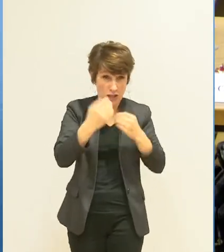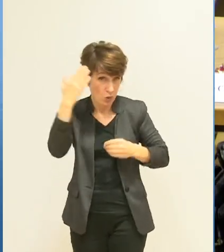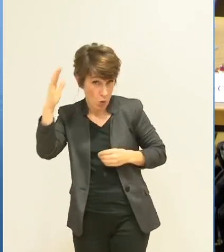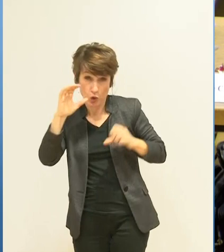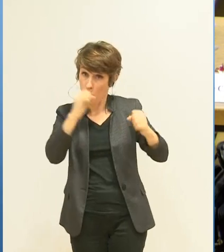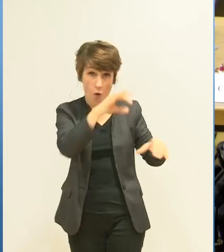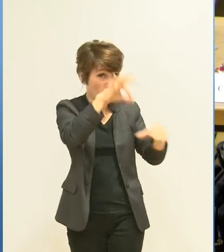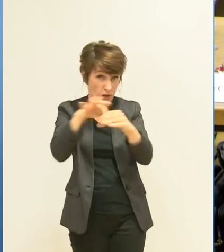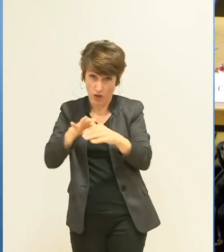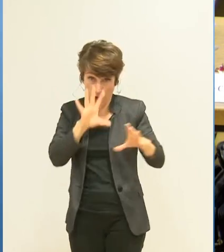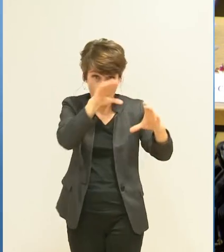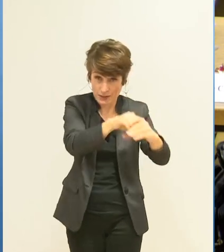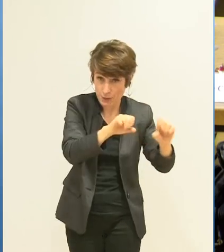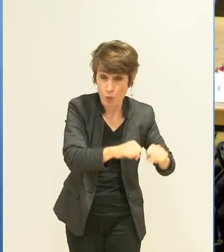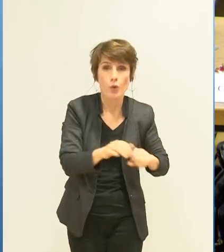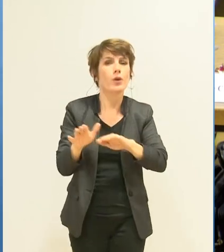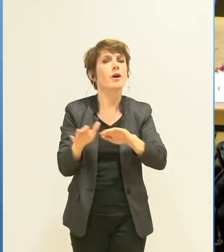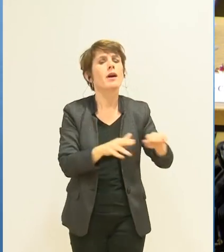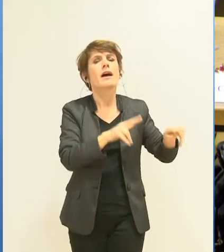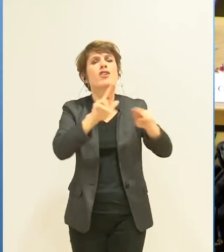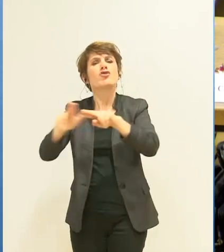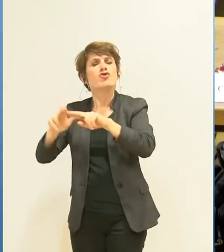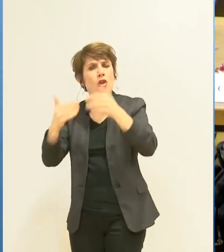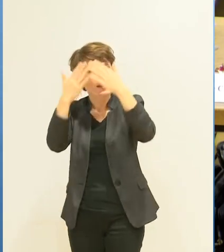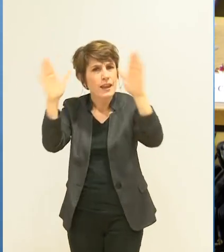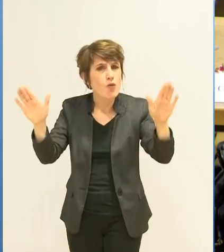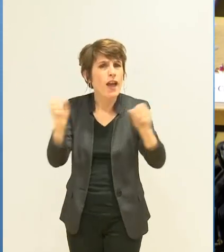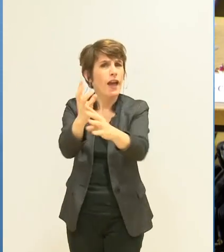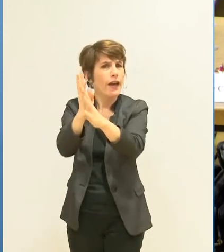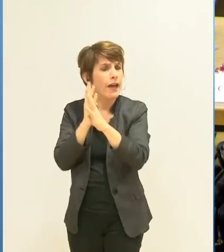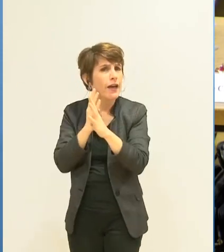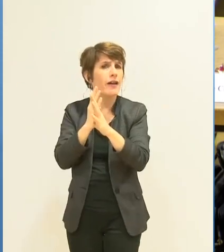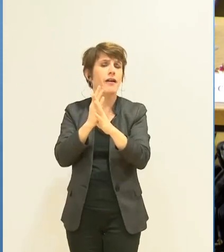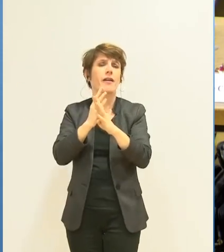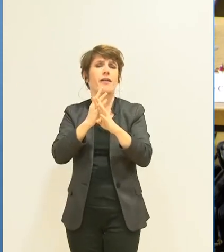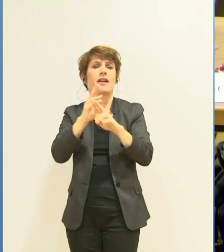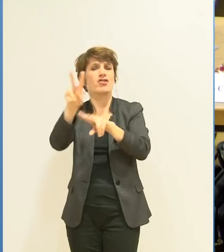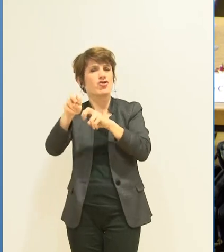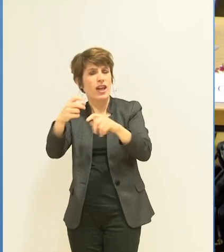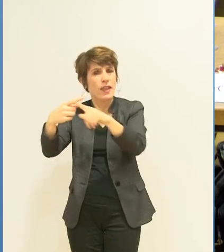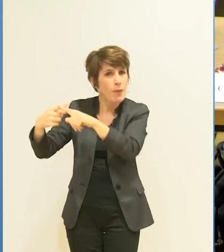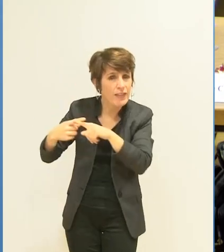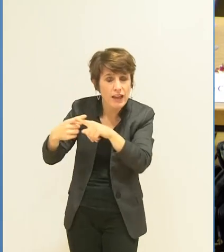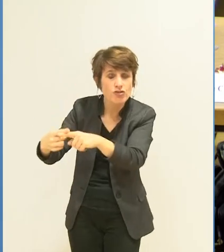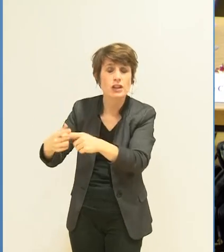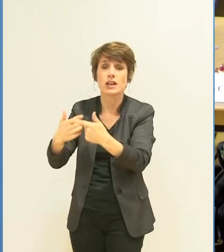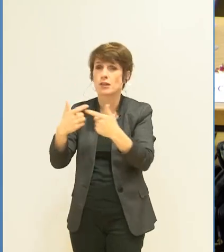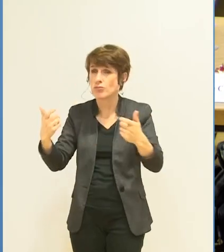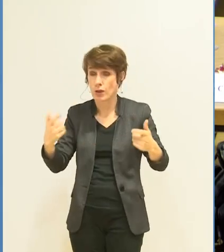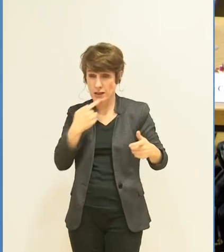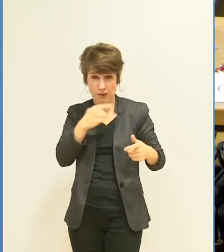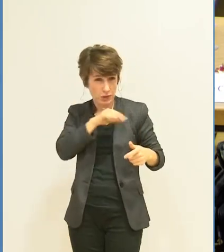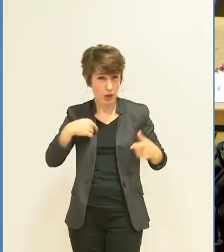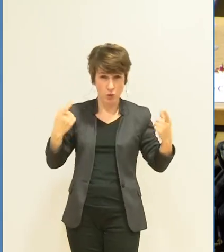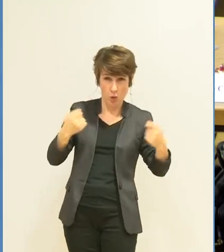que ce soit les chantiers ouverts au public les jardins et vergers partagé la vie mobilise des moyens financiers et humains pour